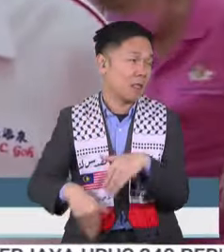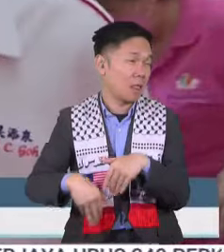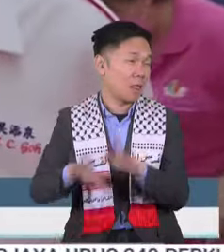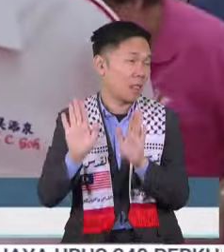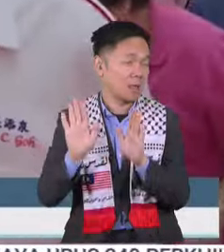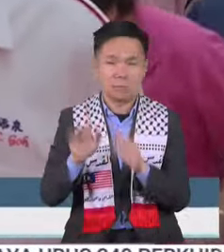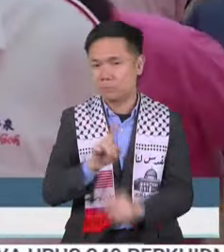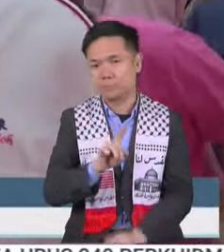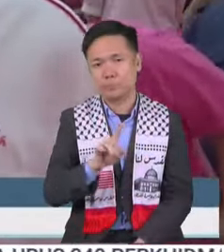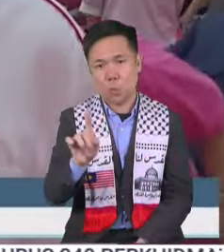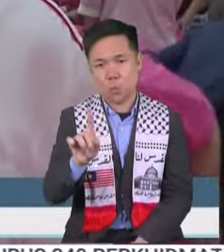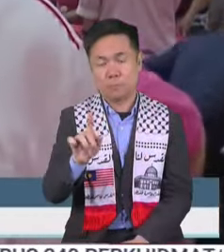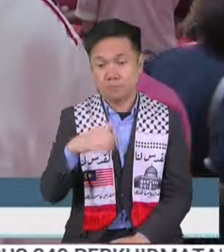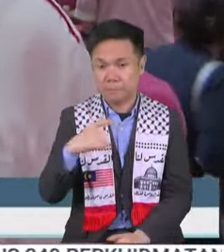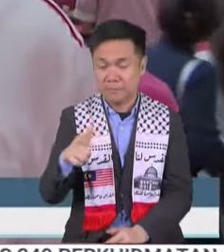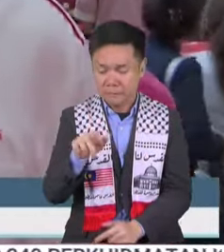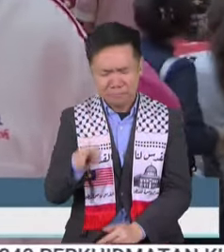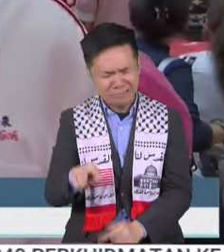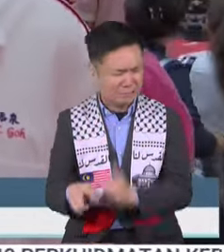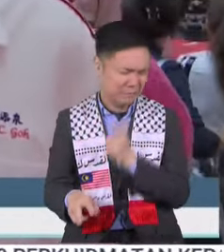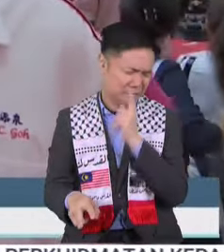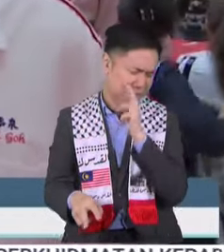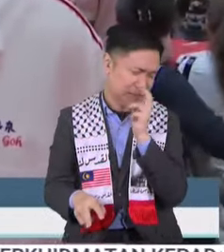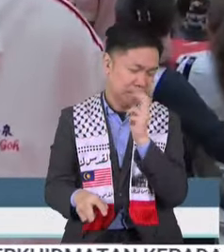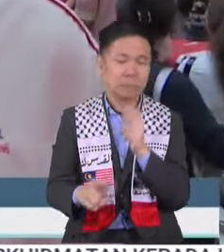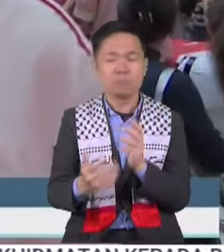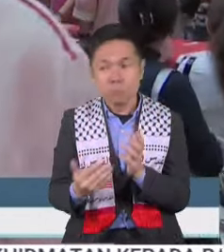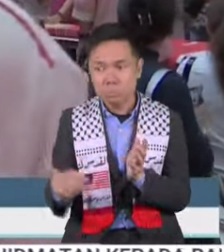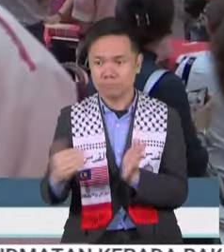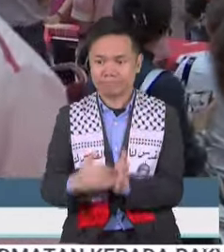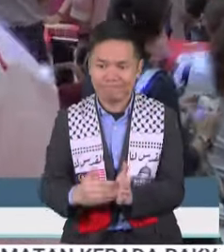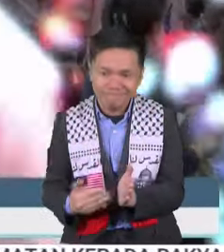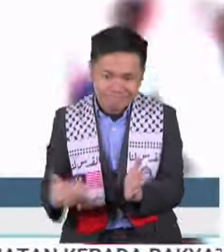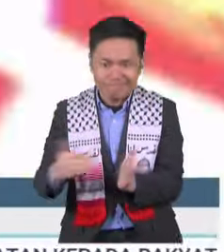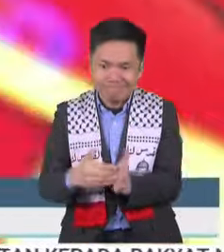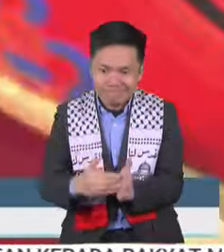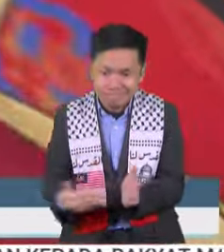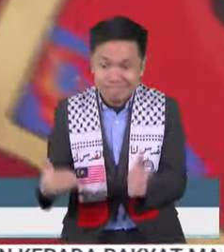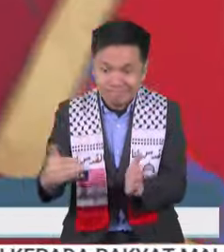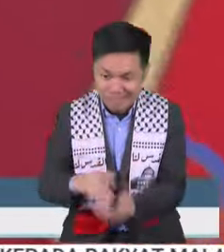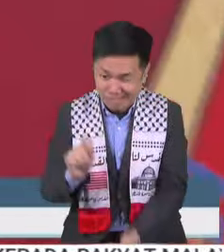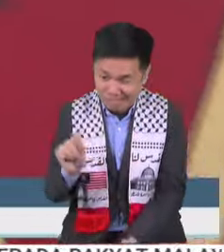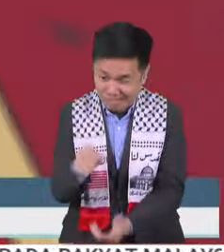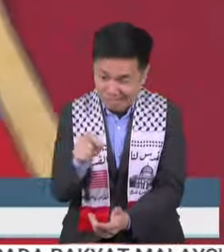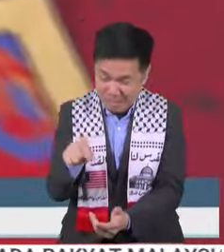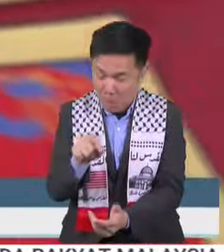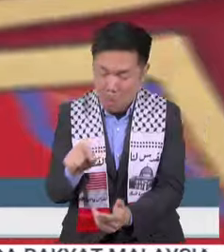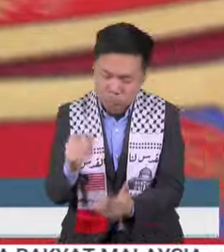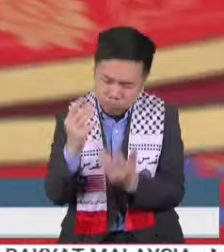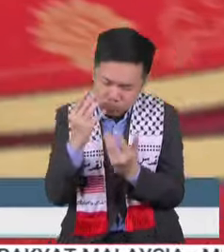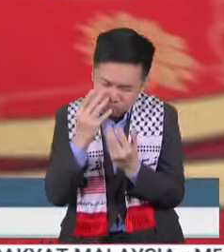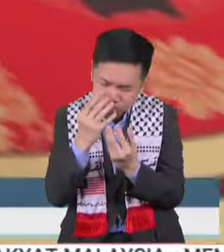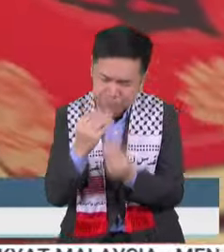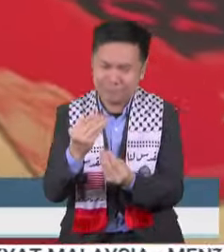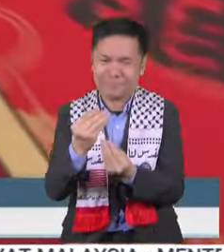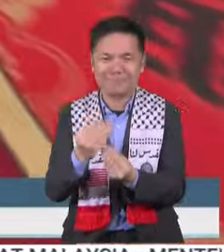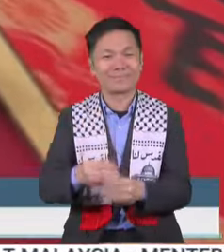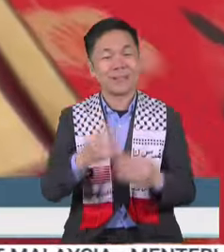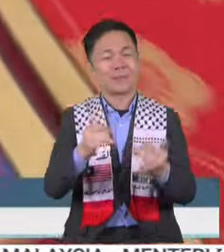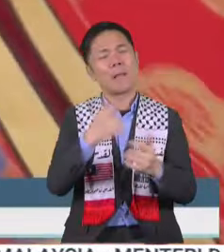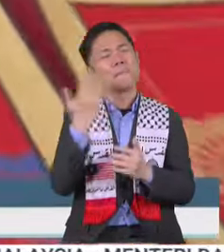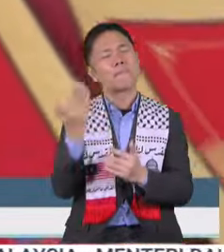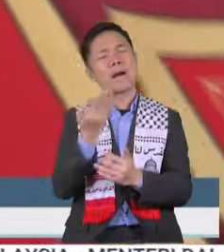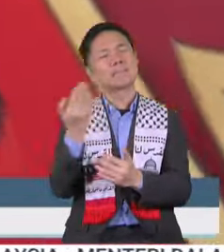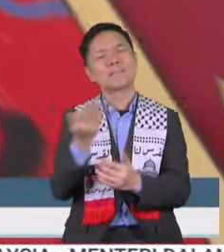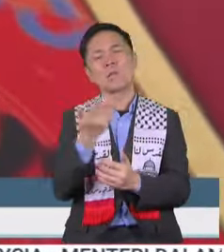berputus asa. Tak cantik, tulis lagi sampai dia cantik. Tahun ini, perkataan yang digemari dan